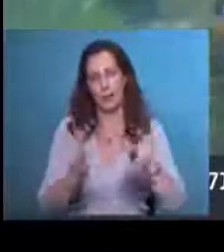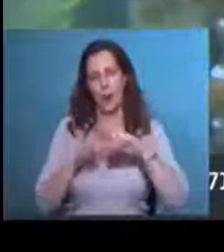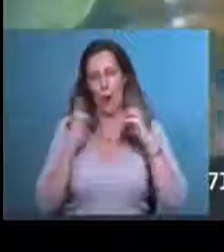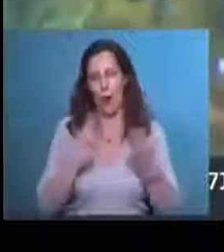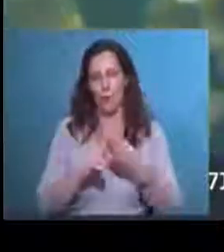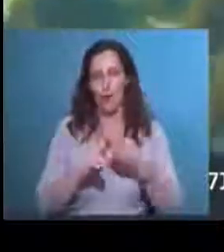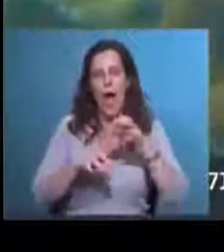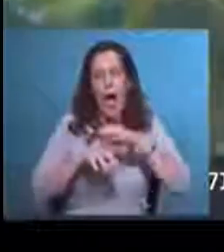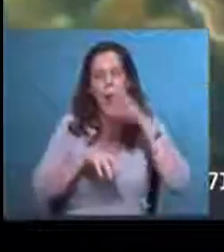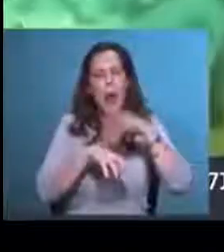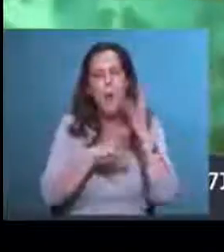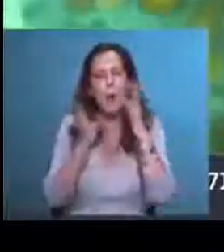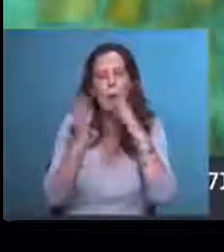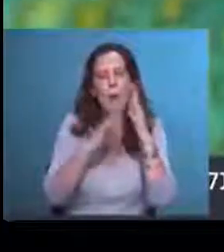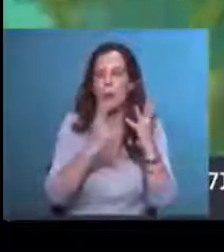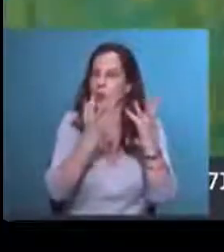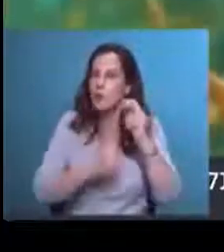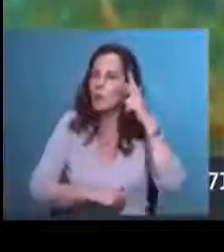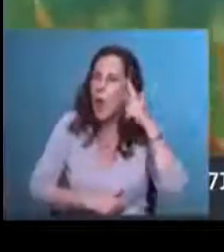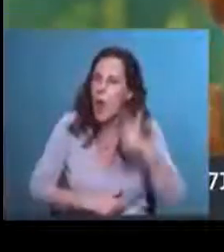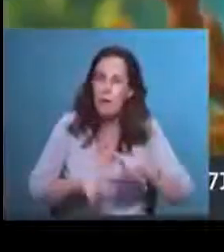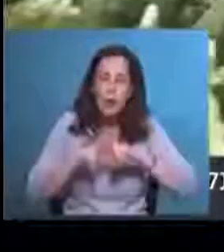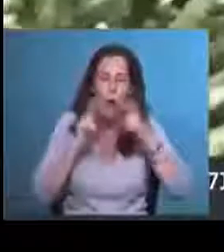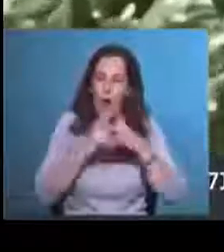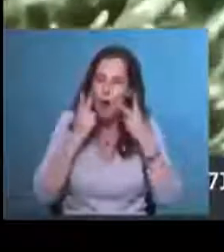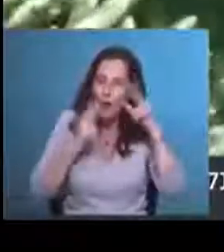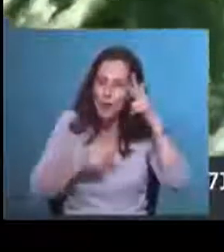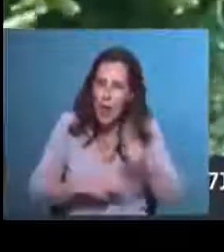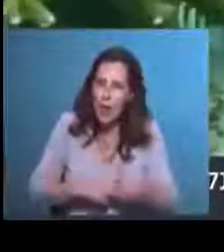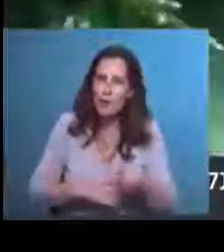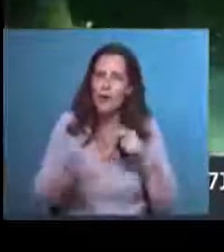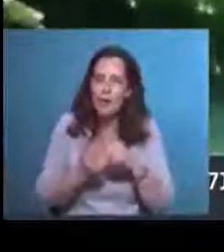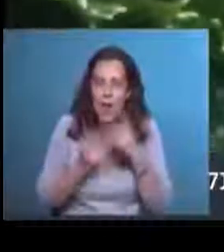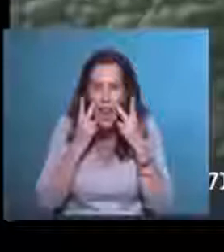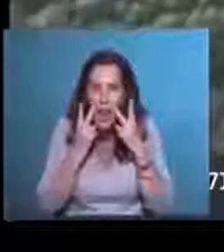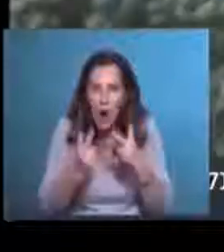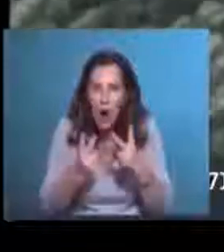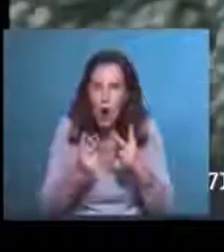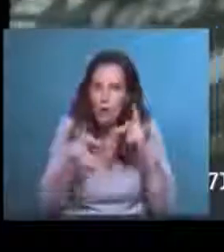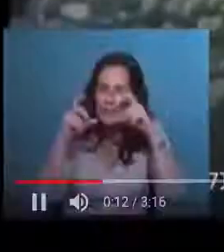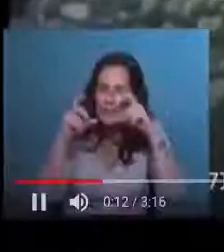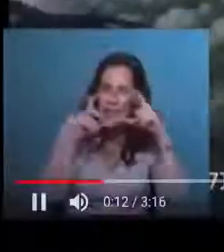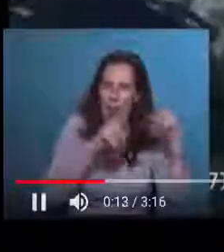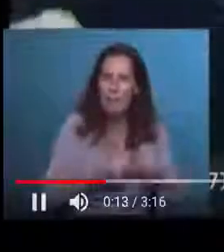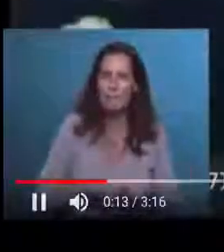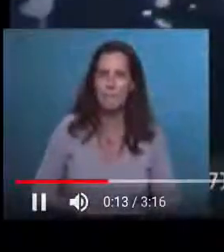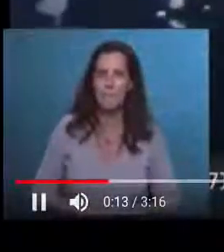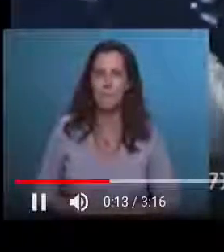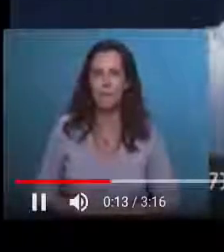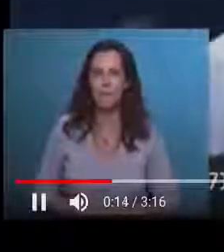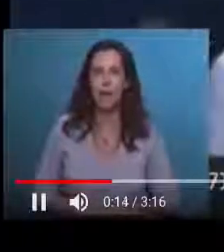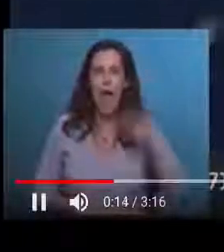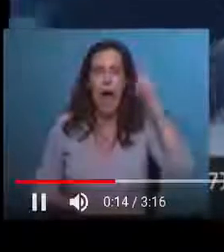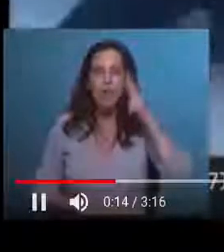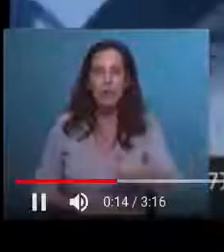שוניות האלמוגים מושכות אליהן צוללנים מכל רחבי העולם כדי לצפות ולתעד. הצוללנים שרואים